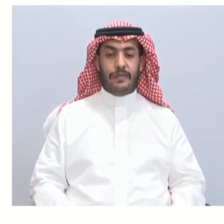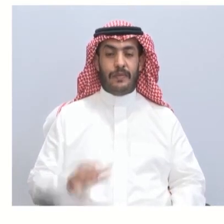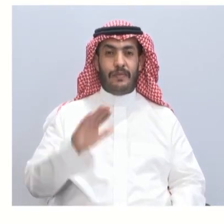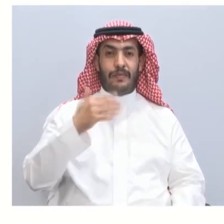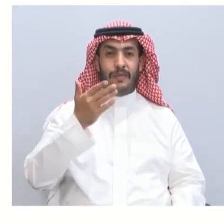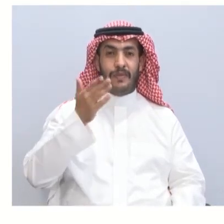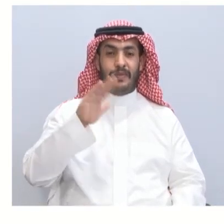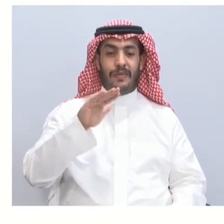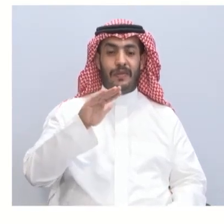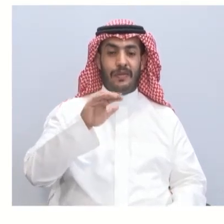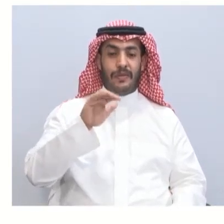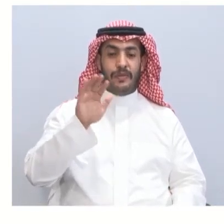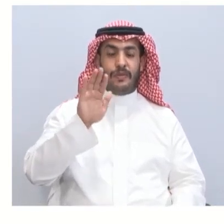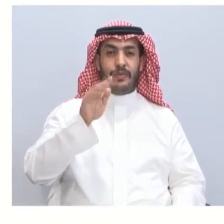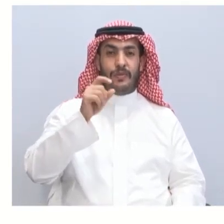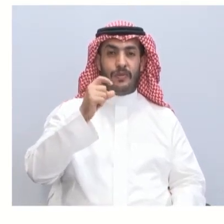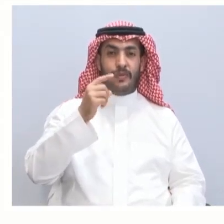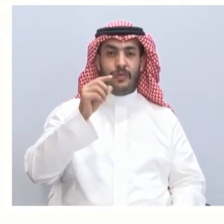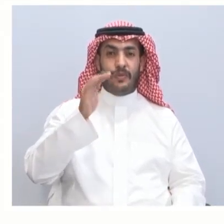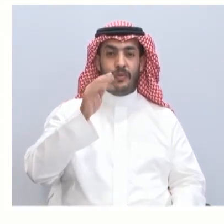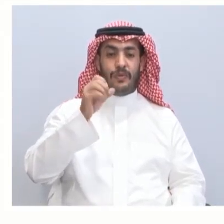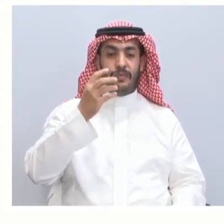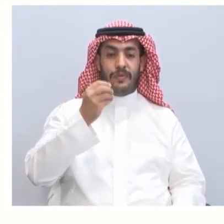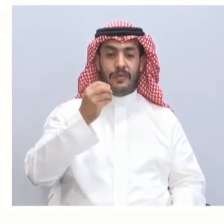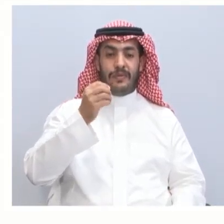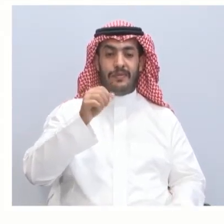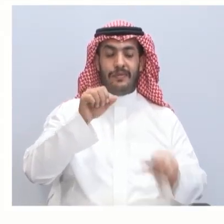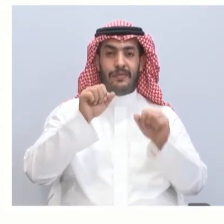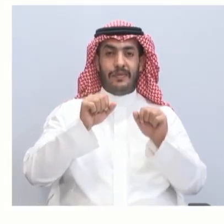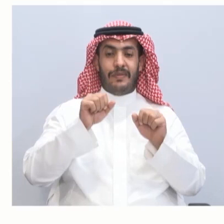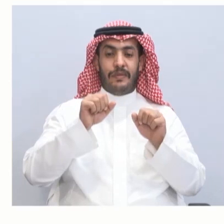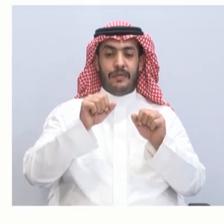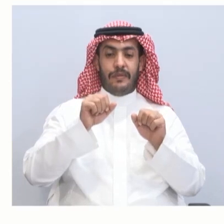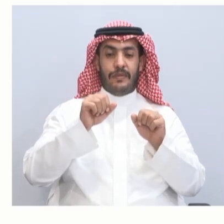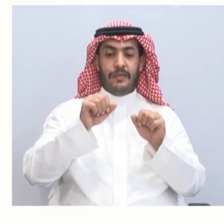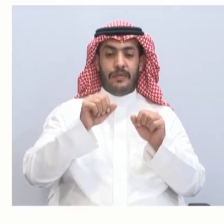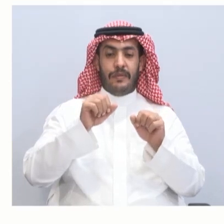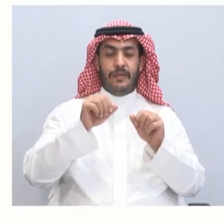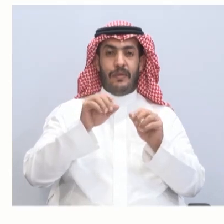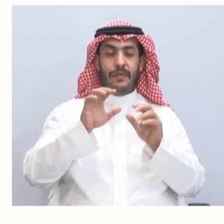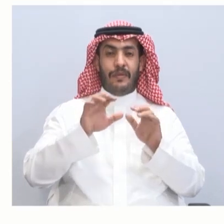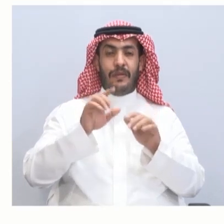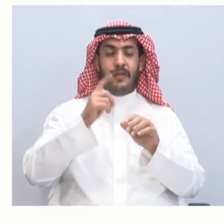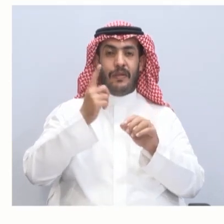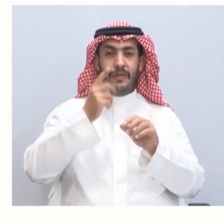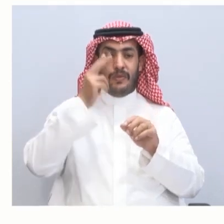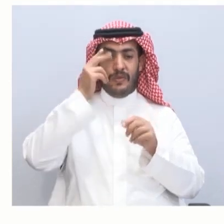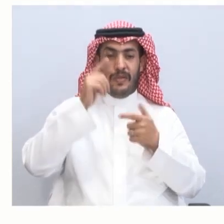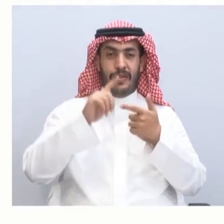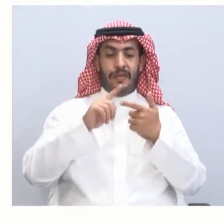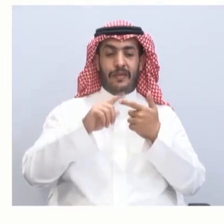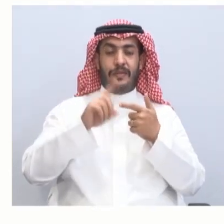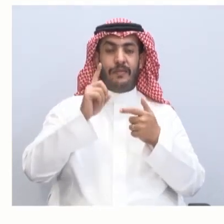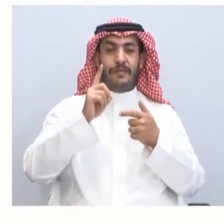وفاه سعود بن فيصل استقرت الاحوال في الدوله السعوديه